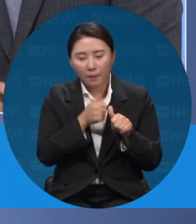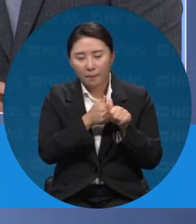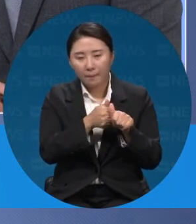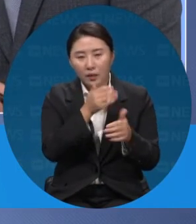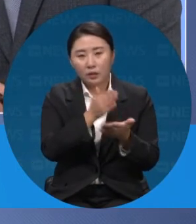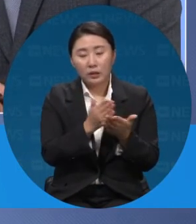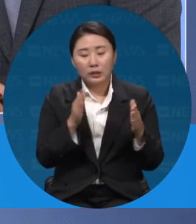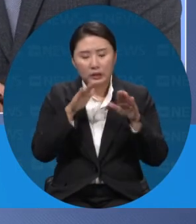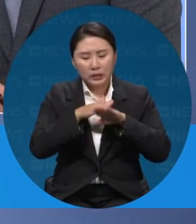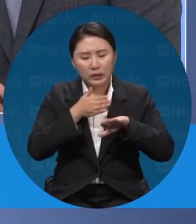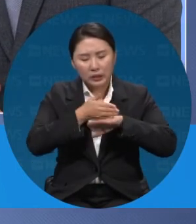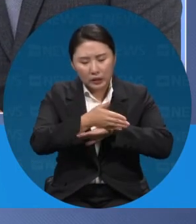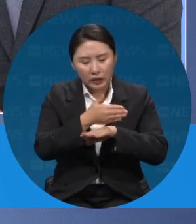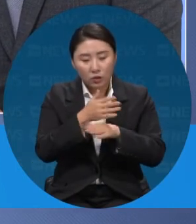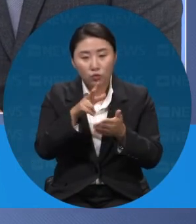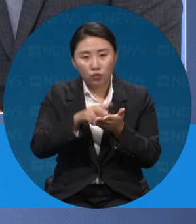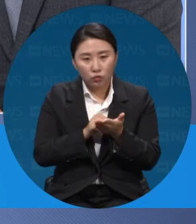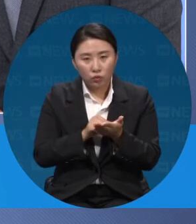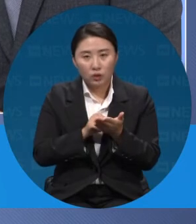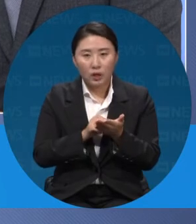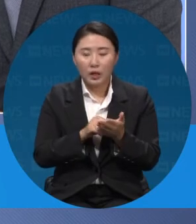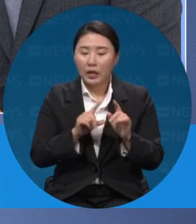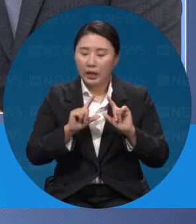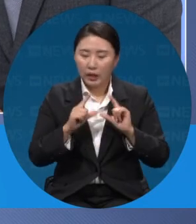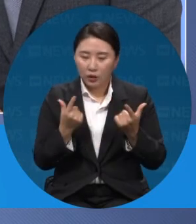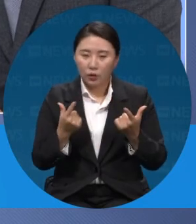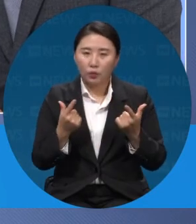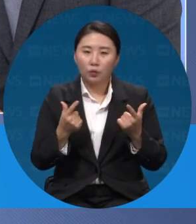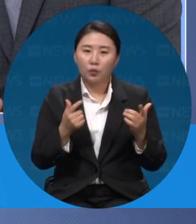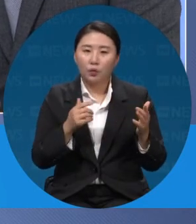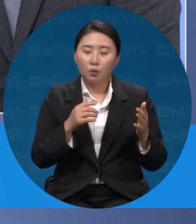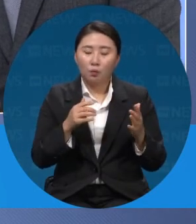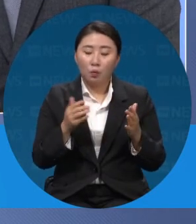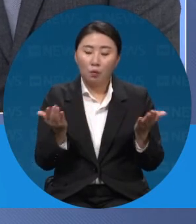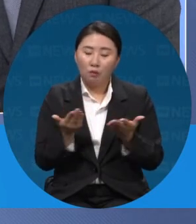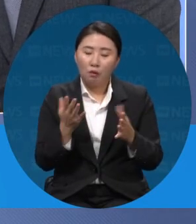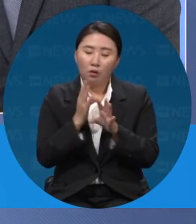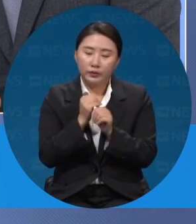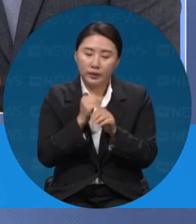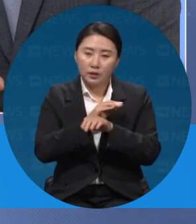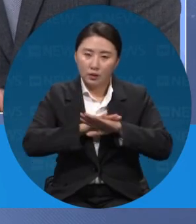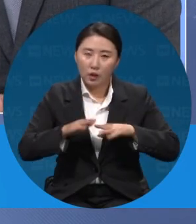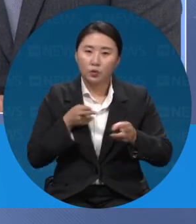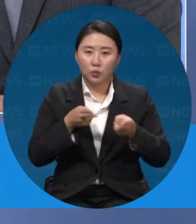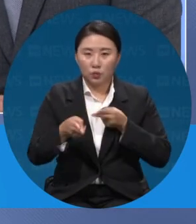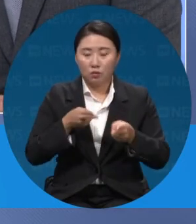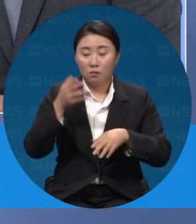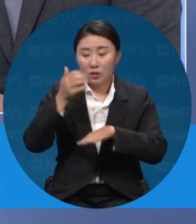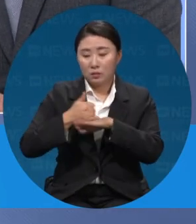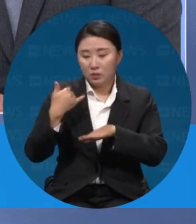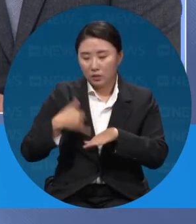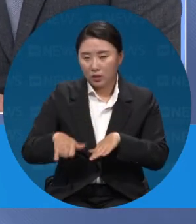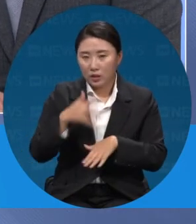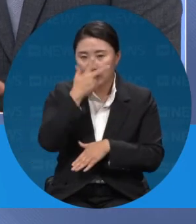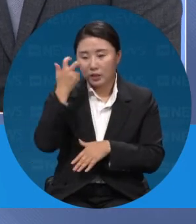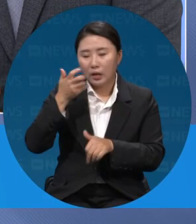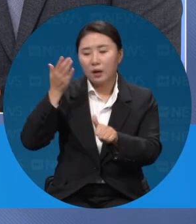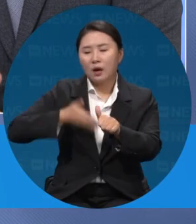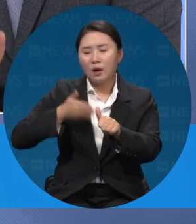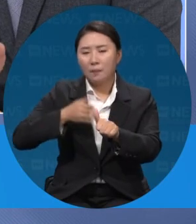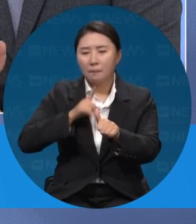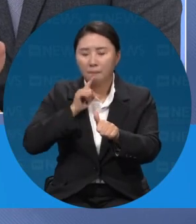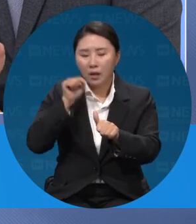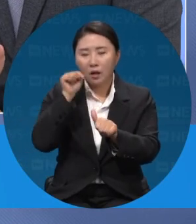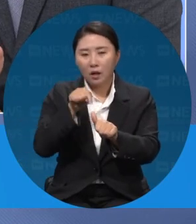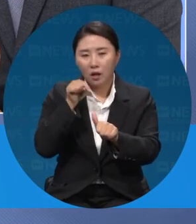밤까지 숙제를 하지 않도록 일과를 여유있게 짜는 스케쥴링 이 매우 중요했습니다 4 마지막으로 자녀에게 잠을 자라고 하는 행위가